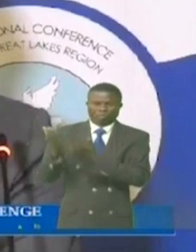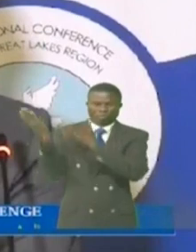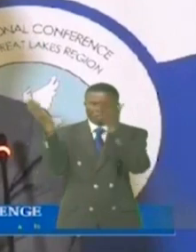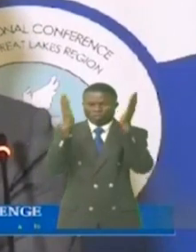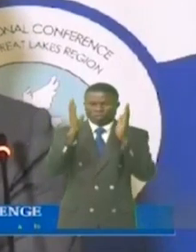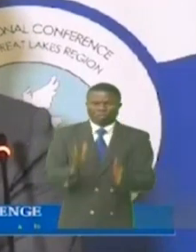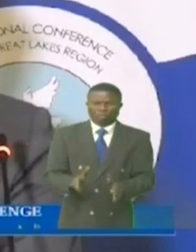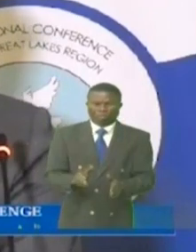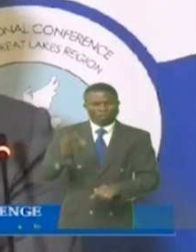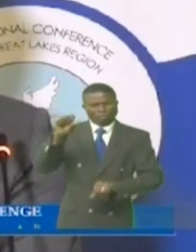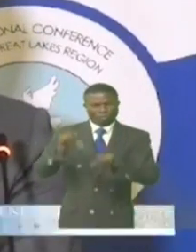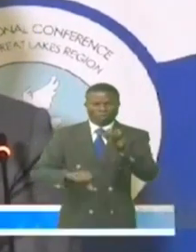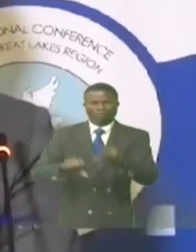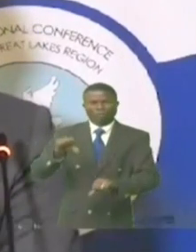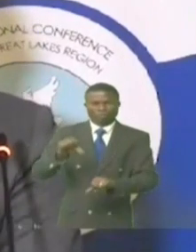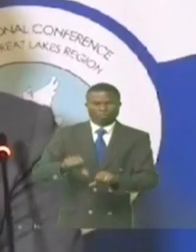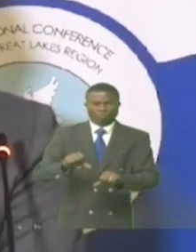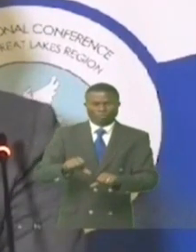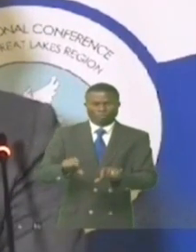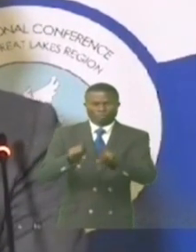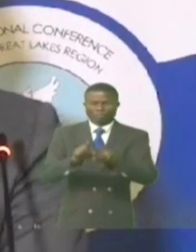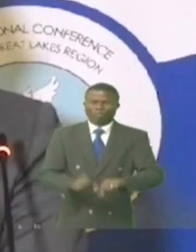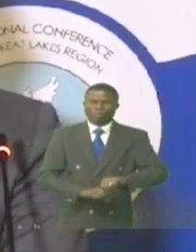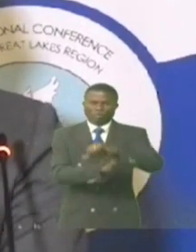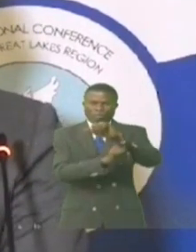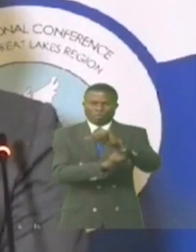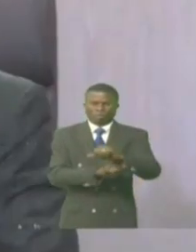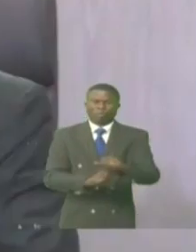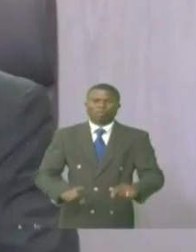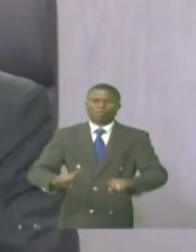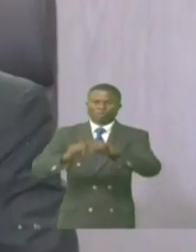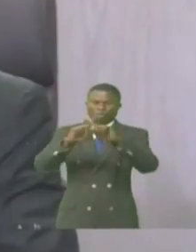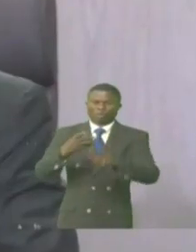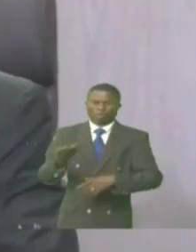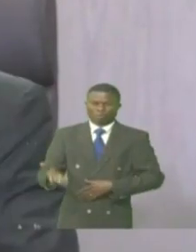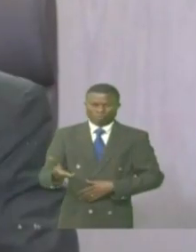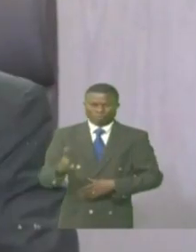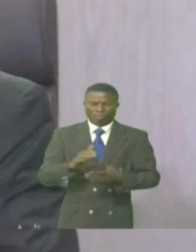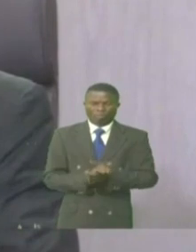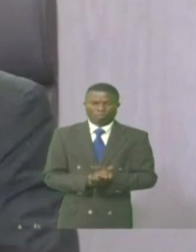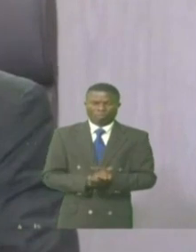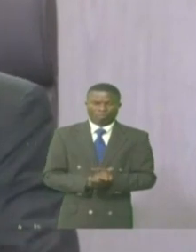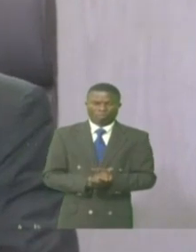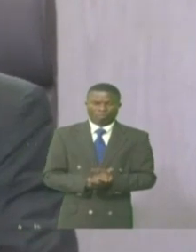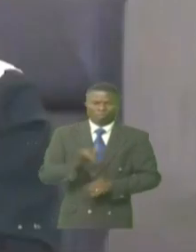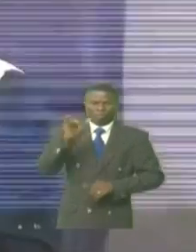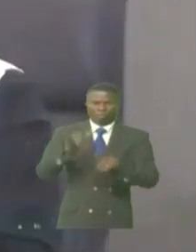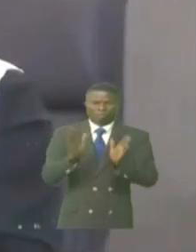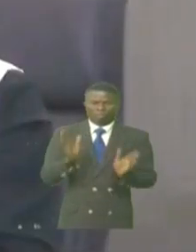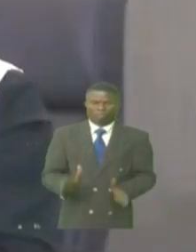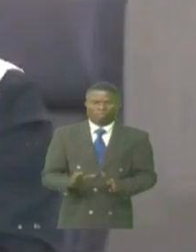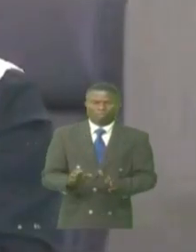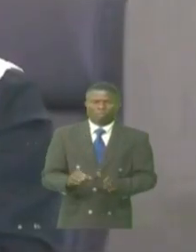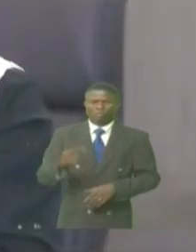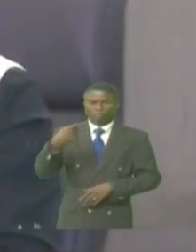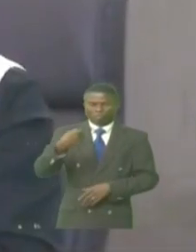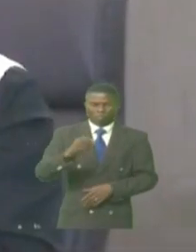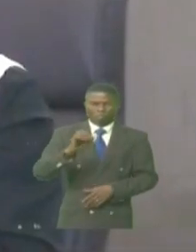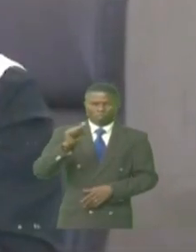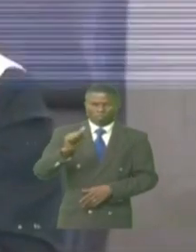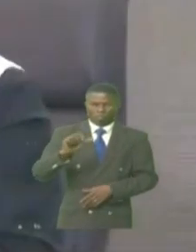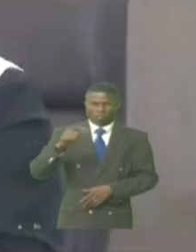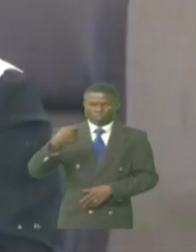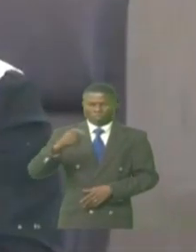commercialisation illégale et de financement des conflits. Organisé par le secrétariat de la CIRGL et les